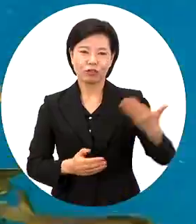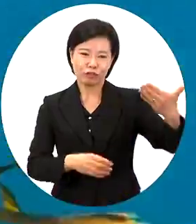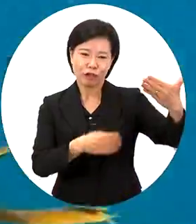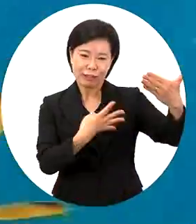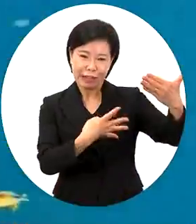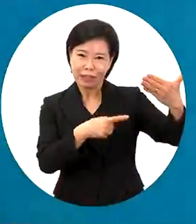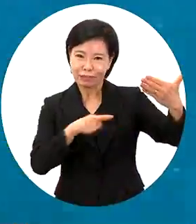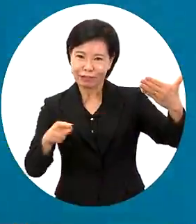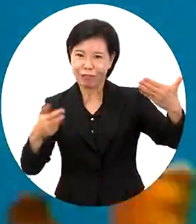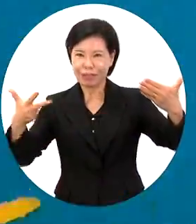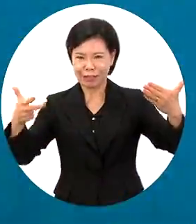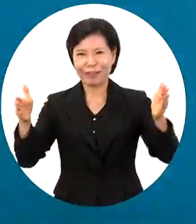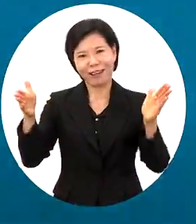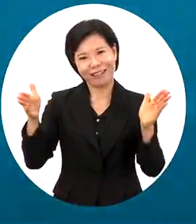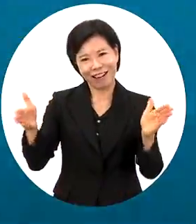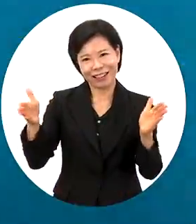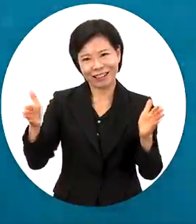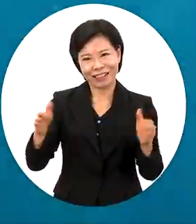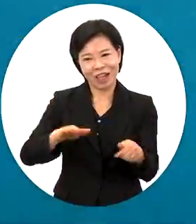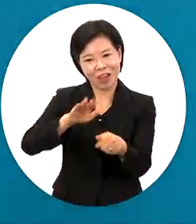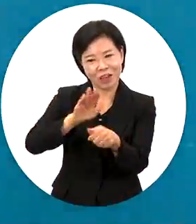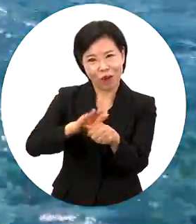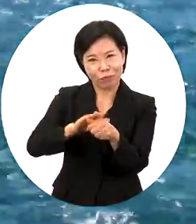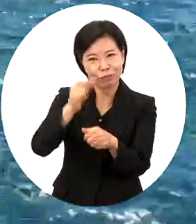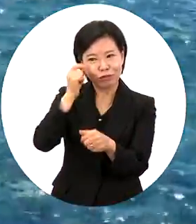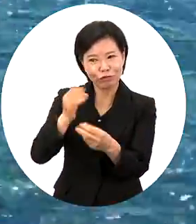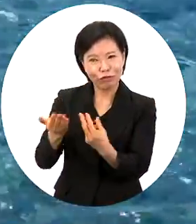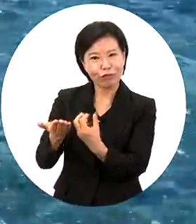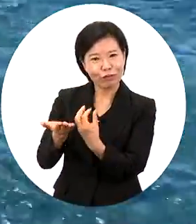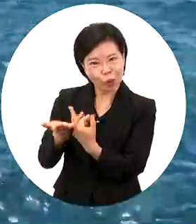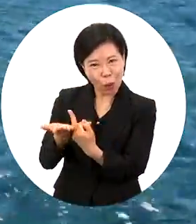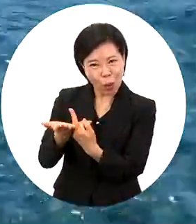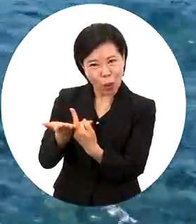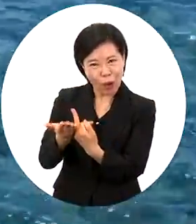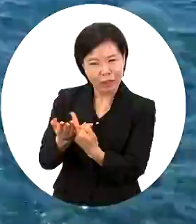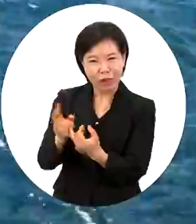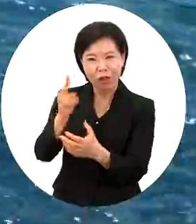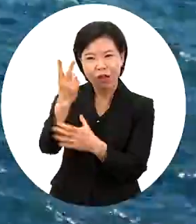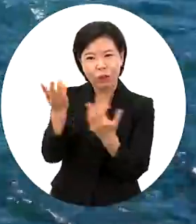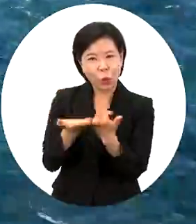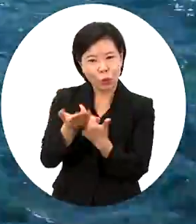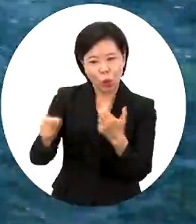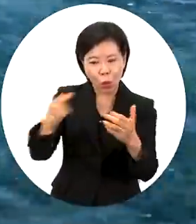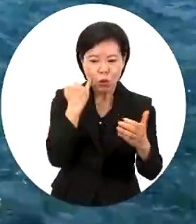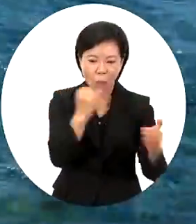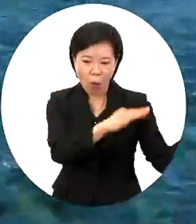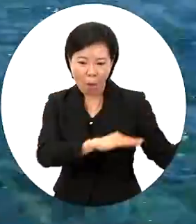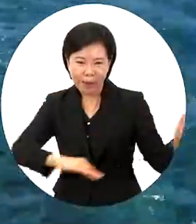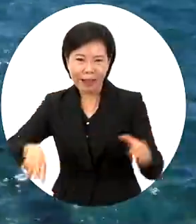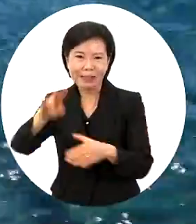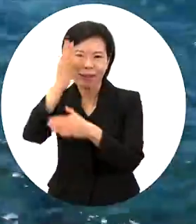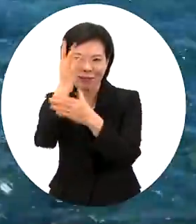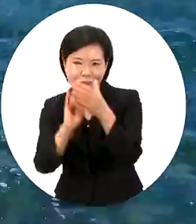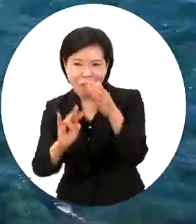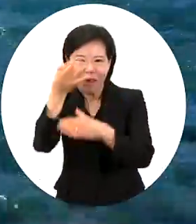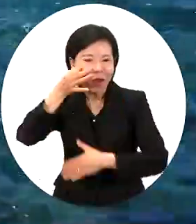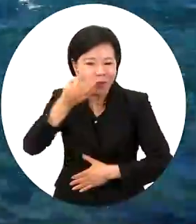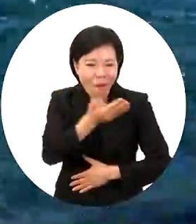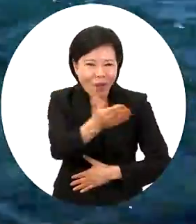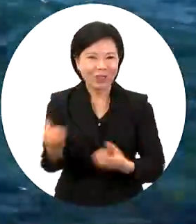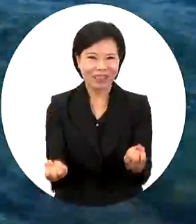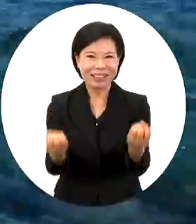제주특별자치도는 4일부터 7일까지 3박 4일간 경북 울릉도와 독도 연안 어장에서 제주해녀 물질 시연